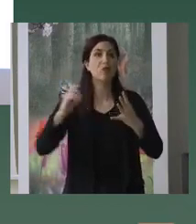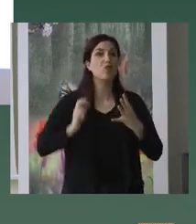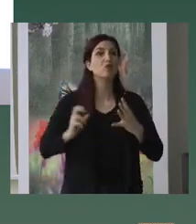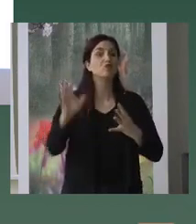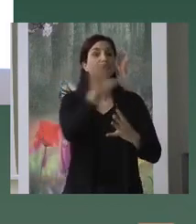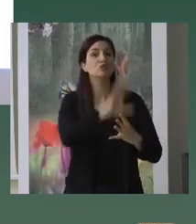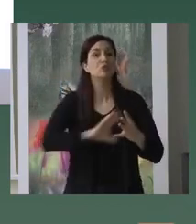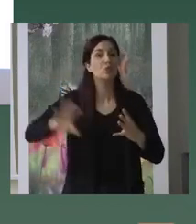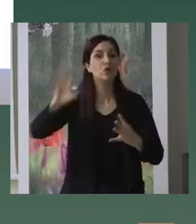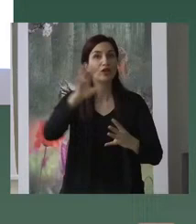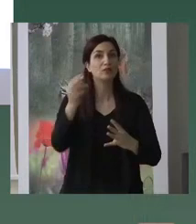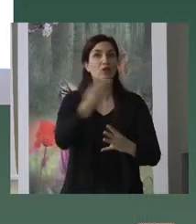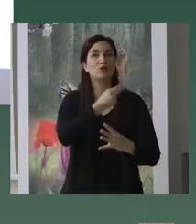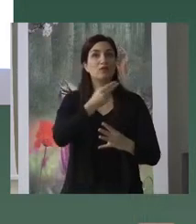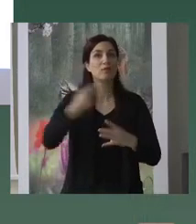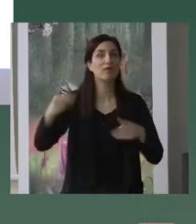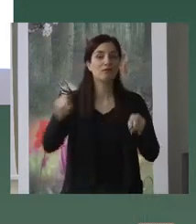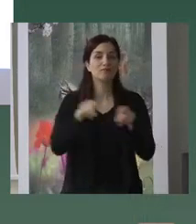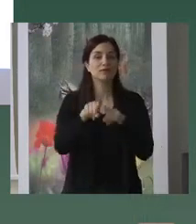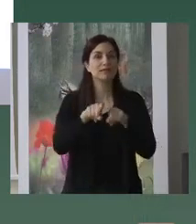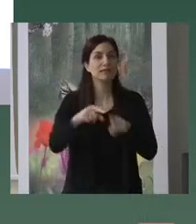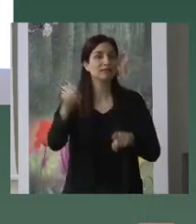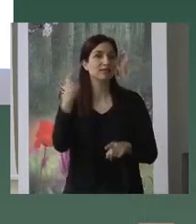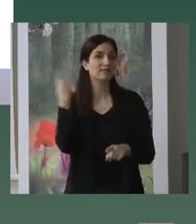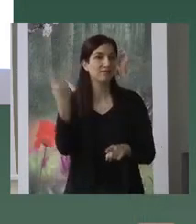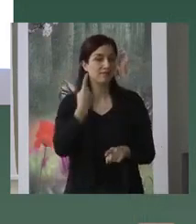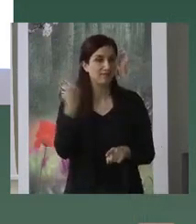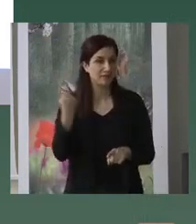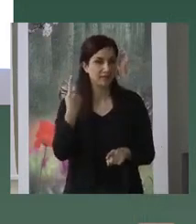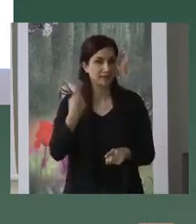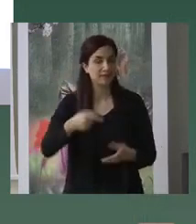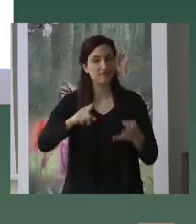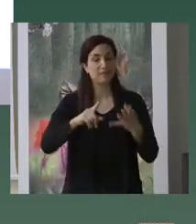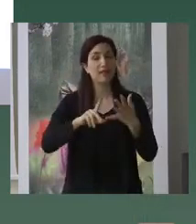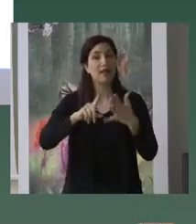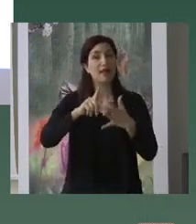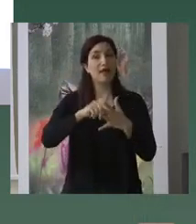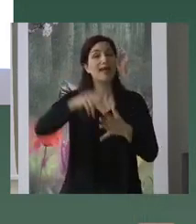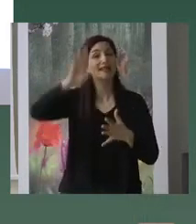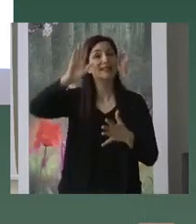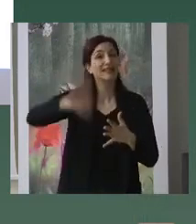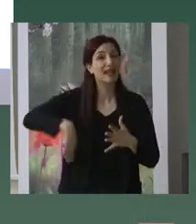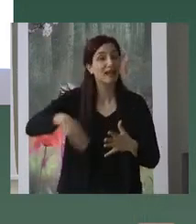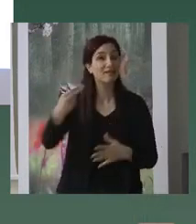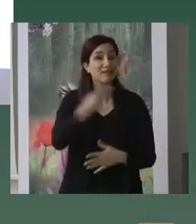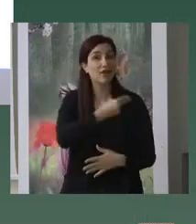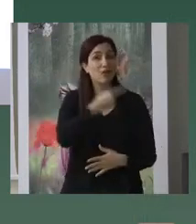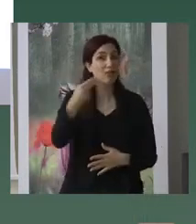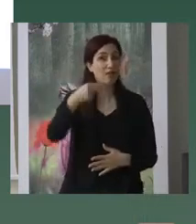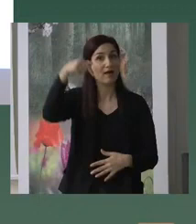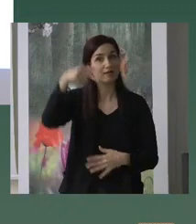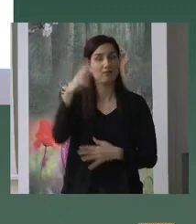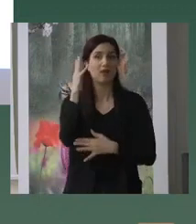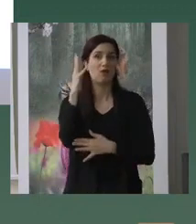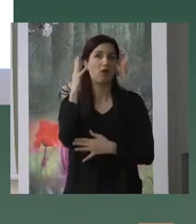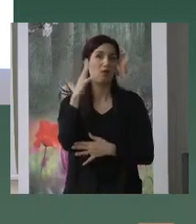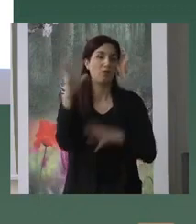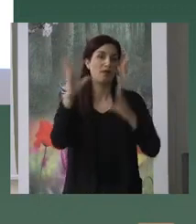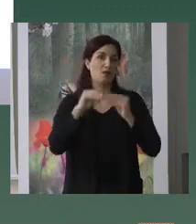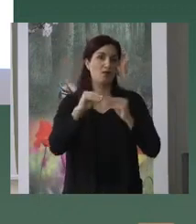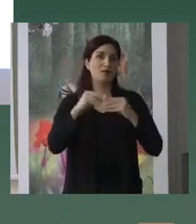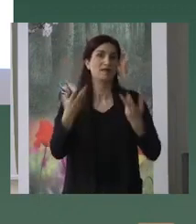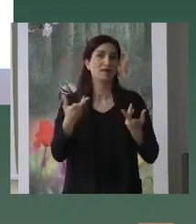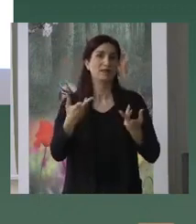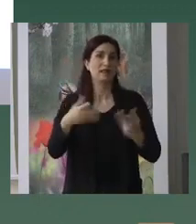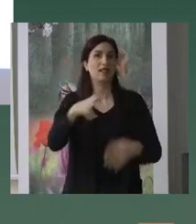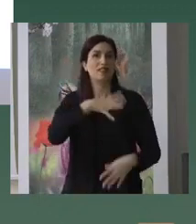τελευταίο, που σε αυτό εμπίπτει η σημερινή μας συνάντηση, είναι η ενημέρωση και ευαισθητοποίηση του γενικού